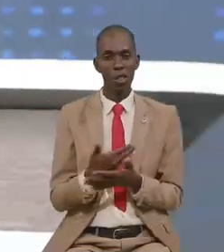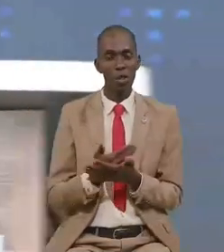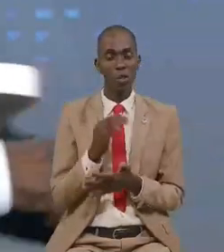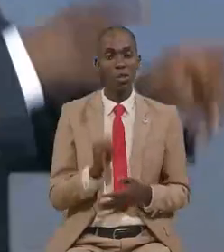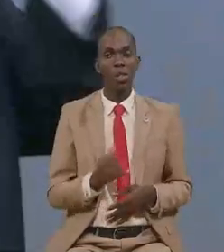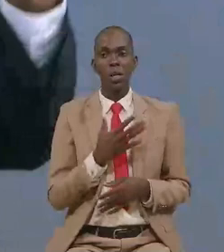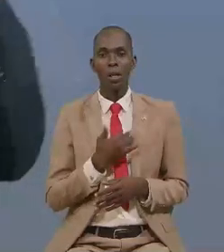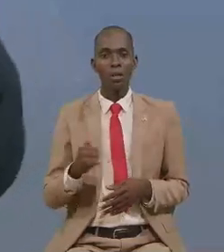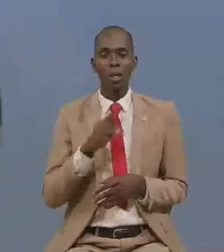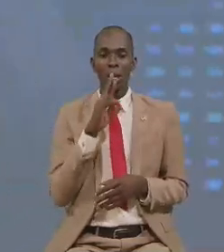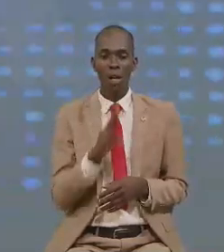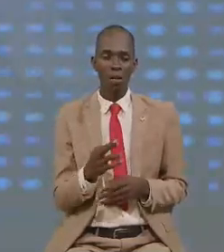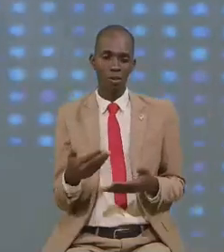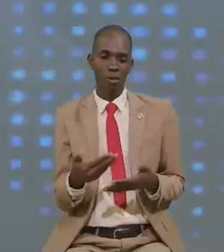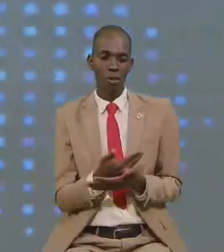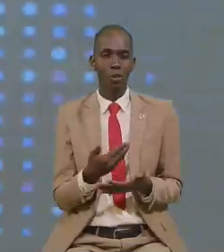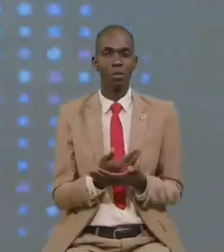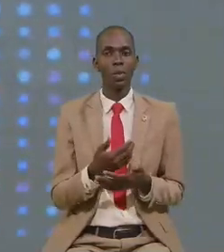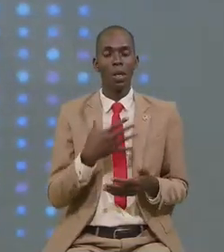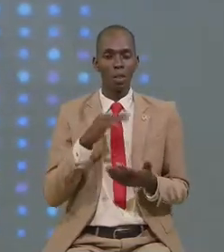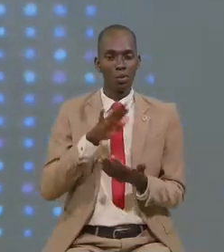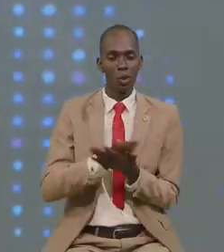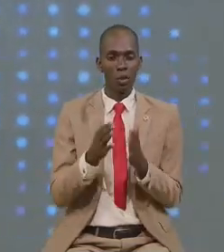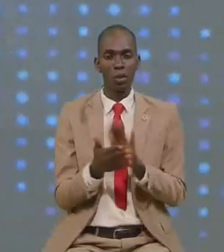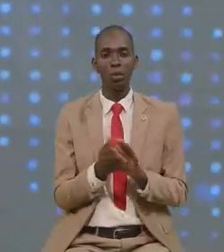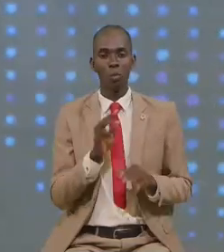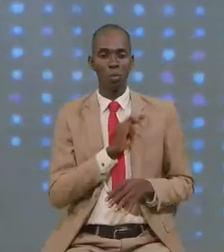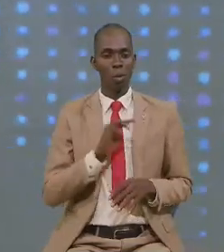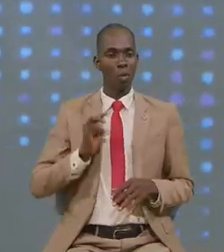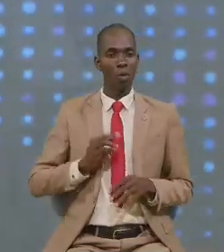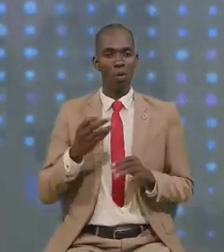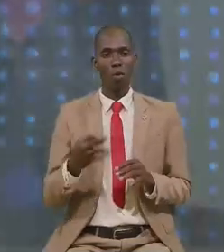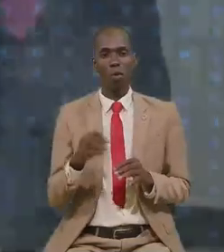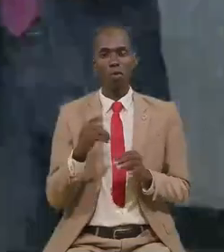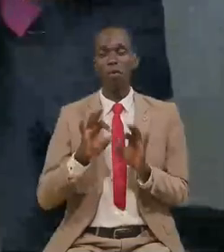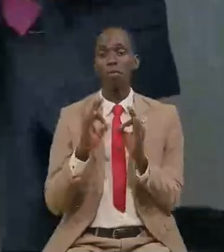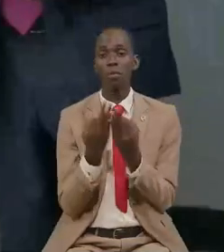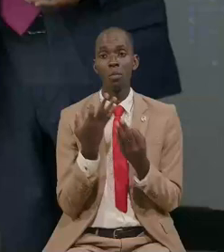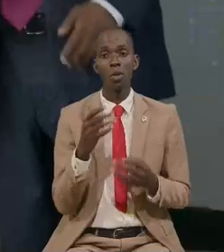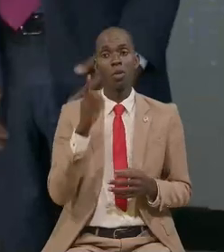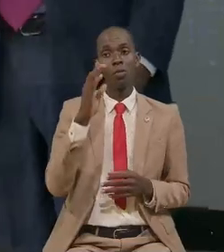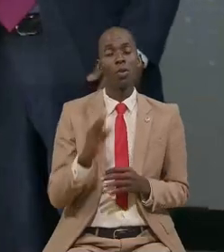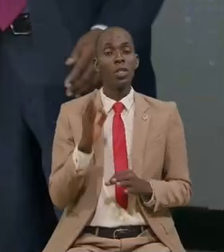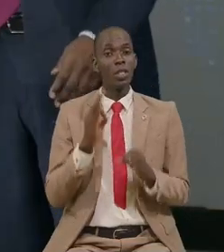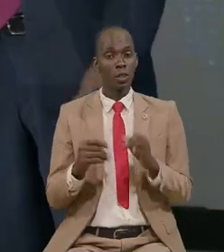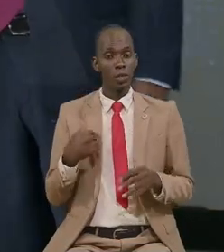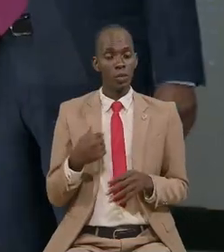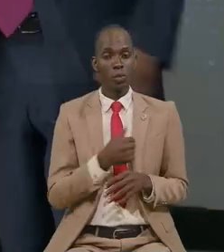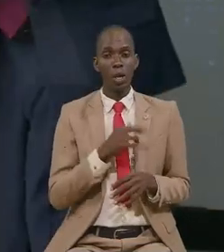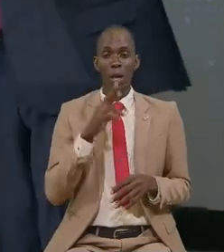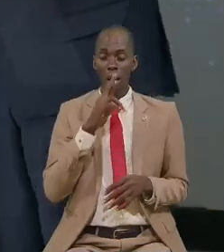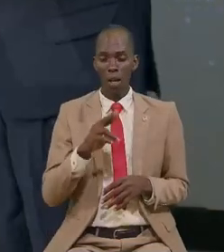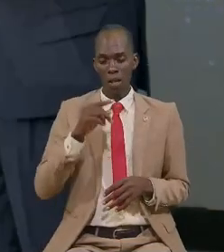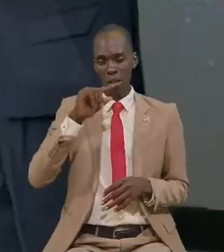sont maintenant devenus membres de la famille de Dieu. Et si les petits-enfants, c'est comme si